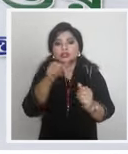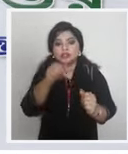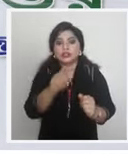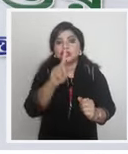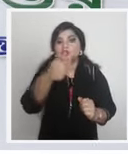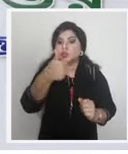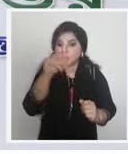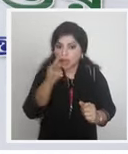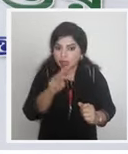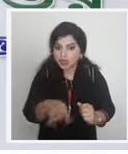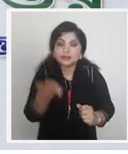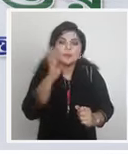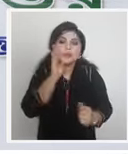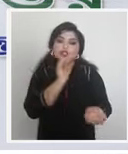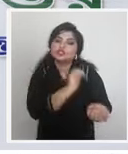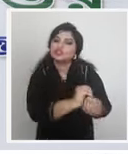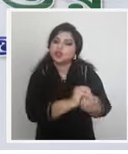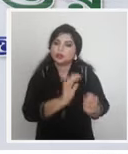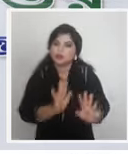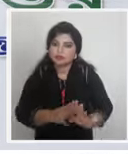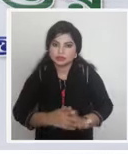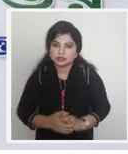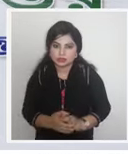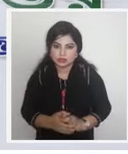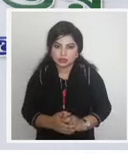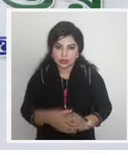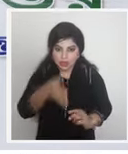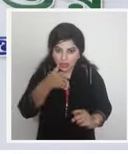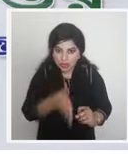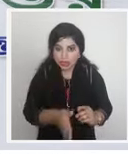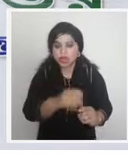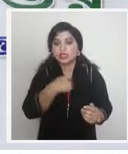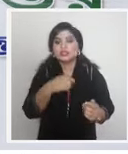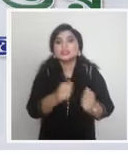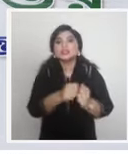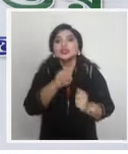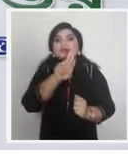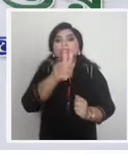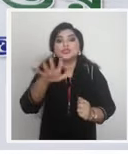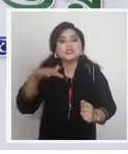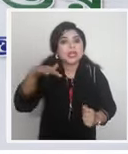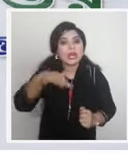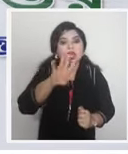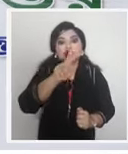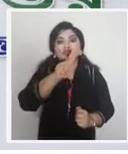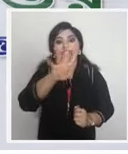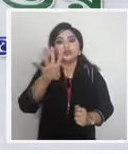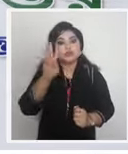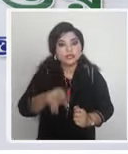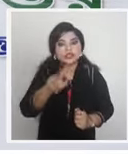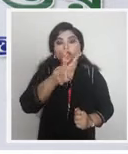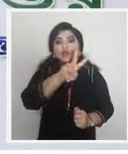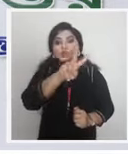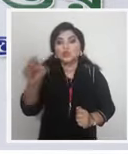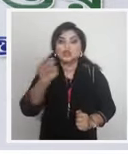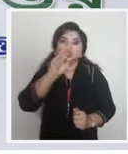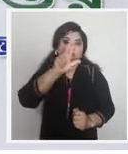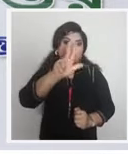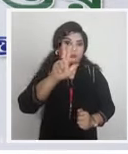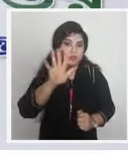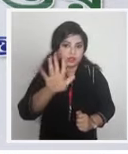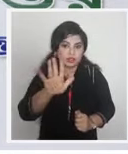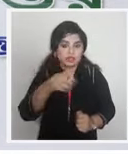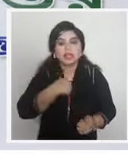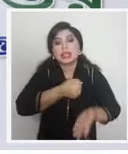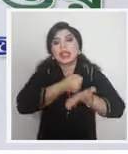হয়েছে 39,143টি, বিতরণ হয়েছে 24 ঘন্টায় 16,300টি ব্যক্তিগত সুরক্ষা সামগ্রী এবং এ